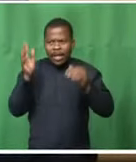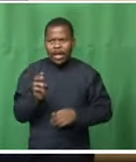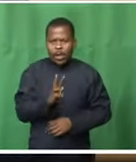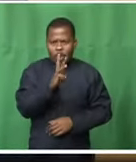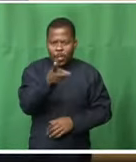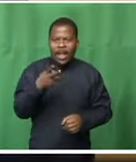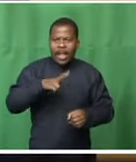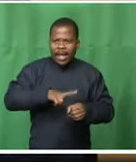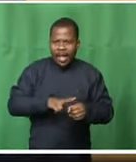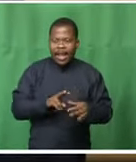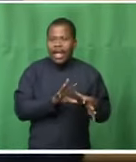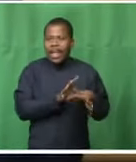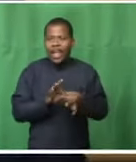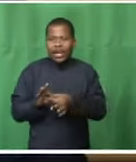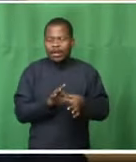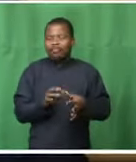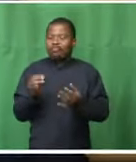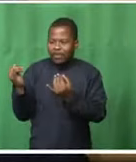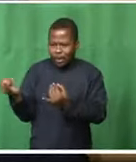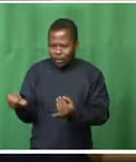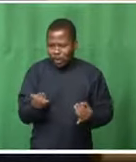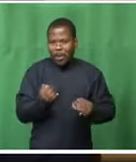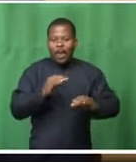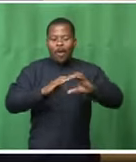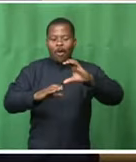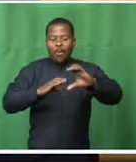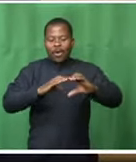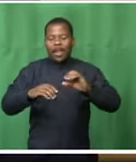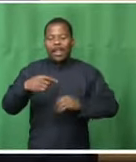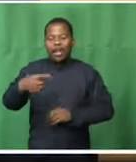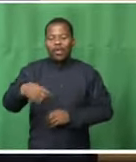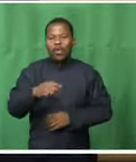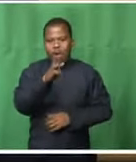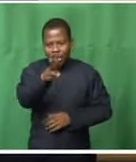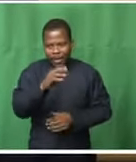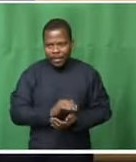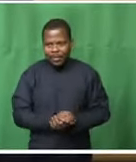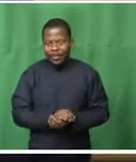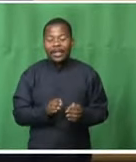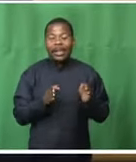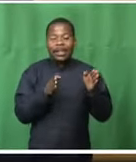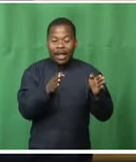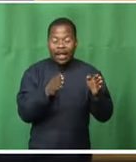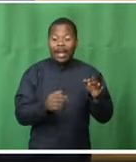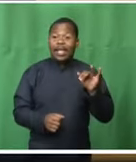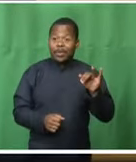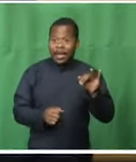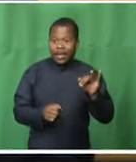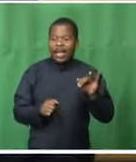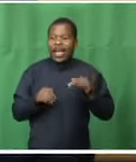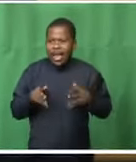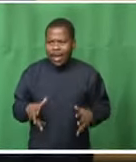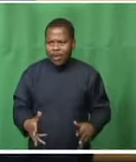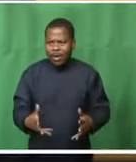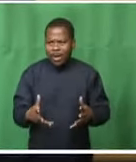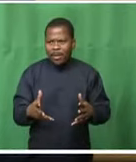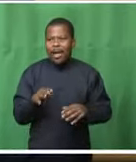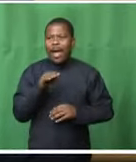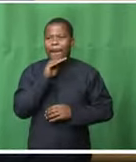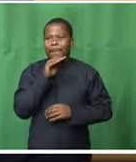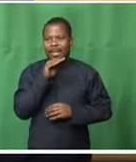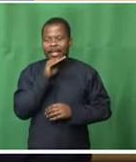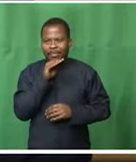introducer bakhulumisane nalabo baka eSERA ehlangothini lwesibili ihlangothi lwa agriculture sikhanzekwe